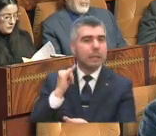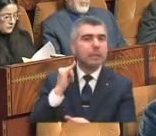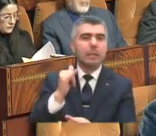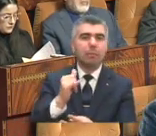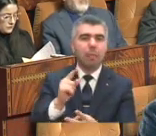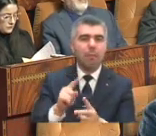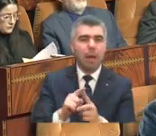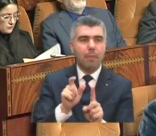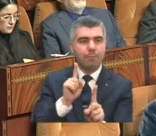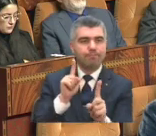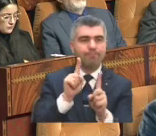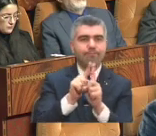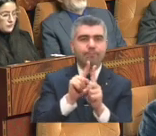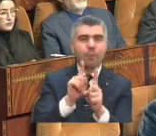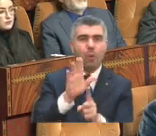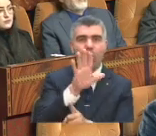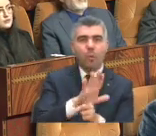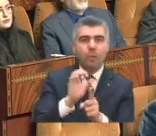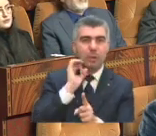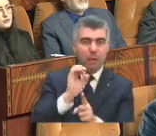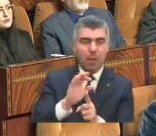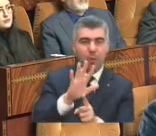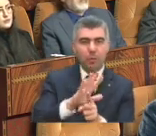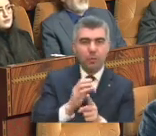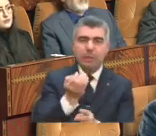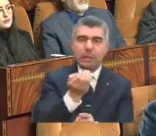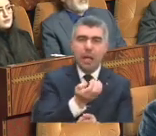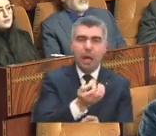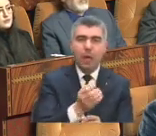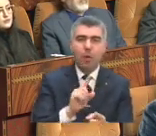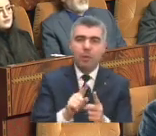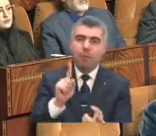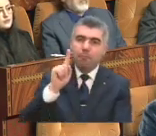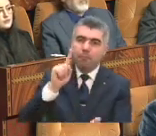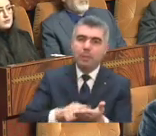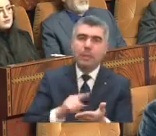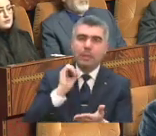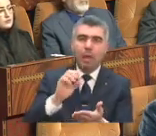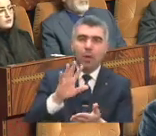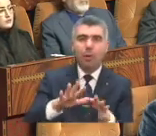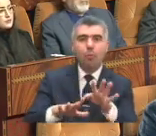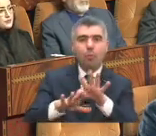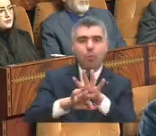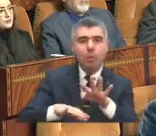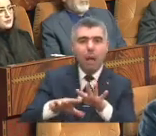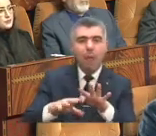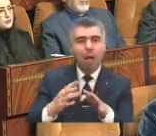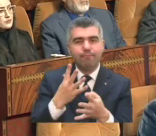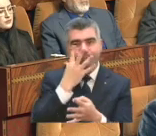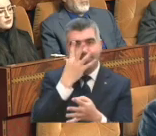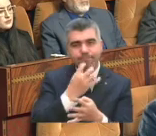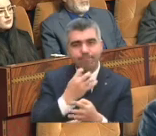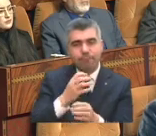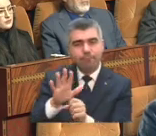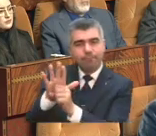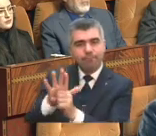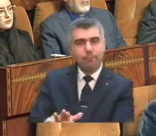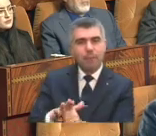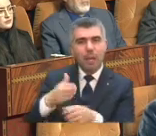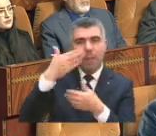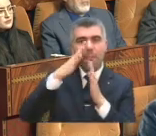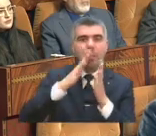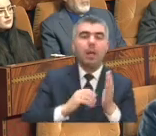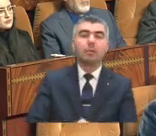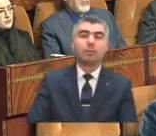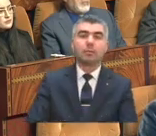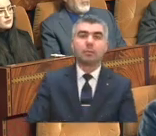وعنيفة أحيانا من طرف متسولين فرضوا رأسهم بقوة على الدولة والمجتمع ورسموا صور مسيئة لا تليق بمستوى المغاربة.